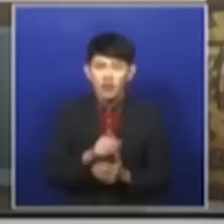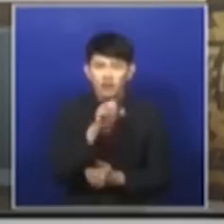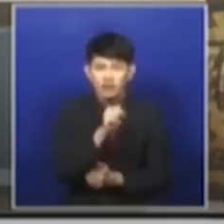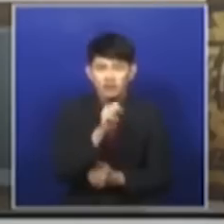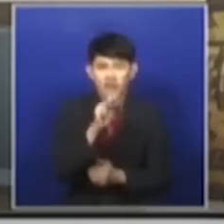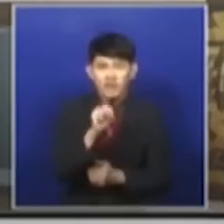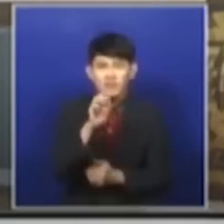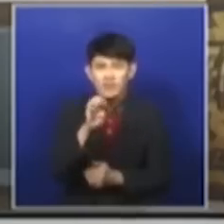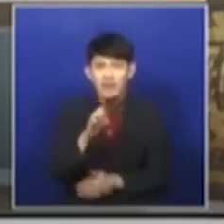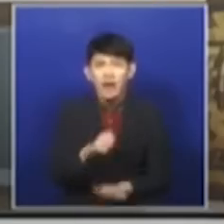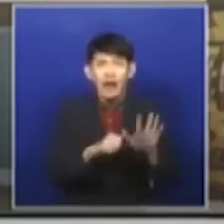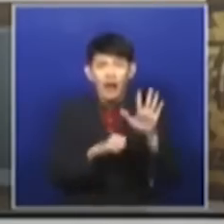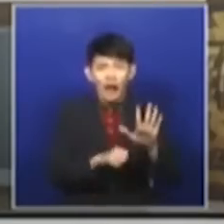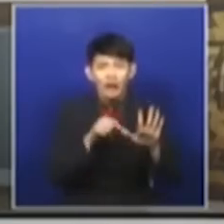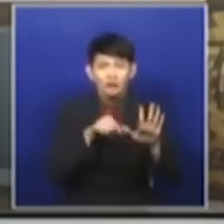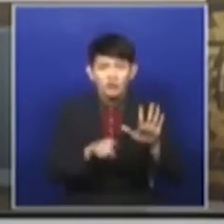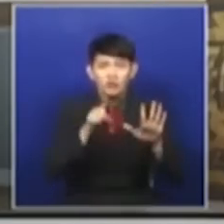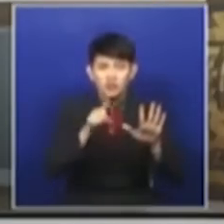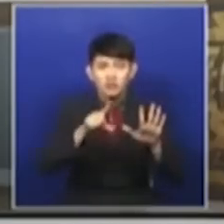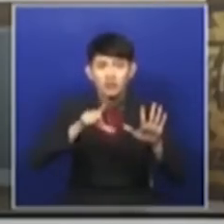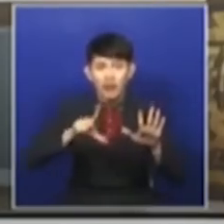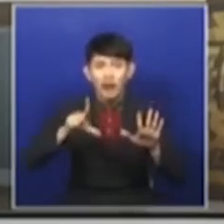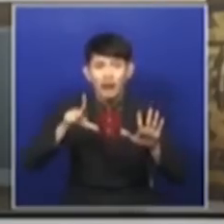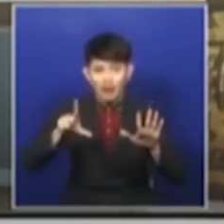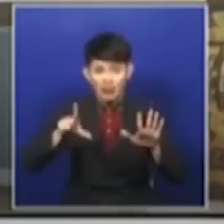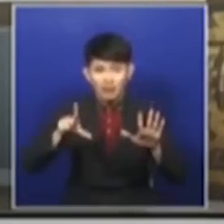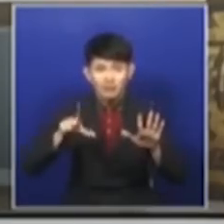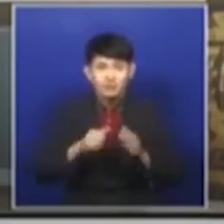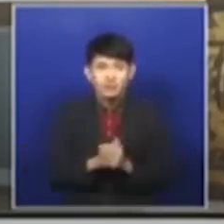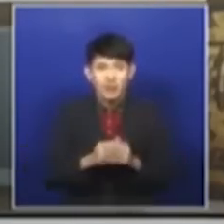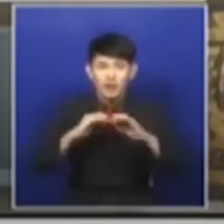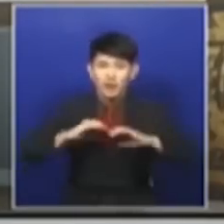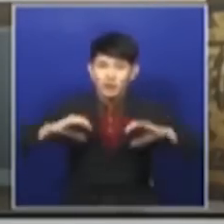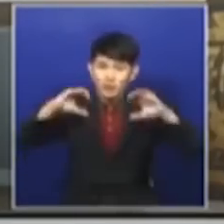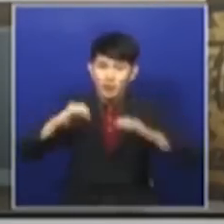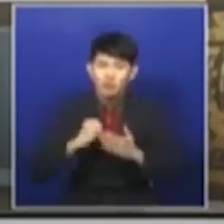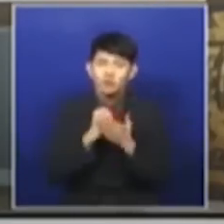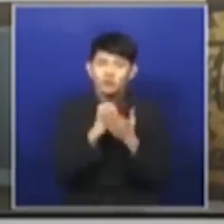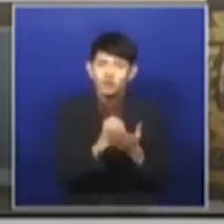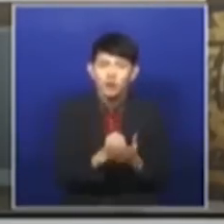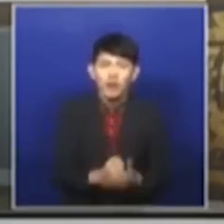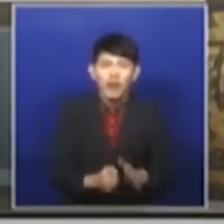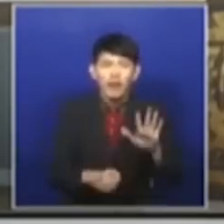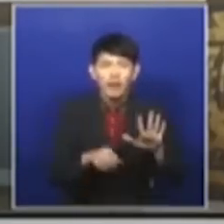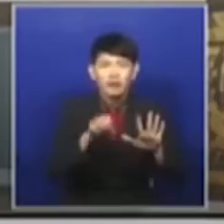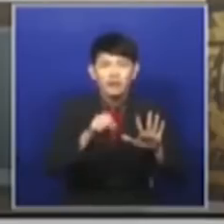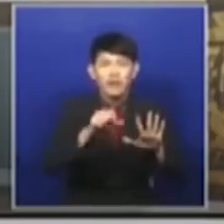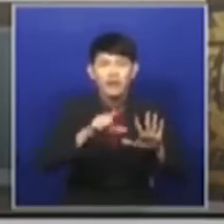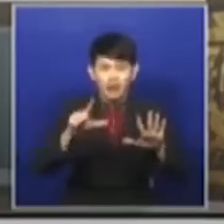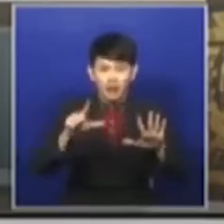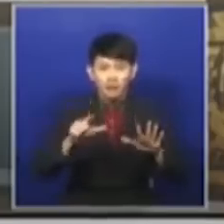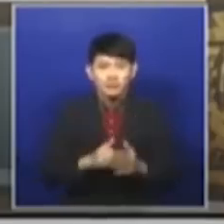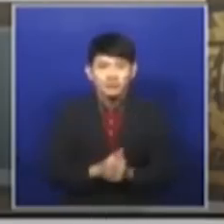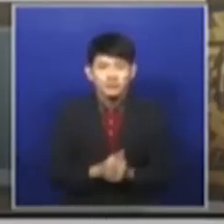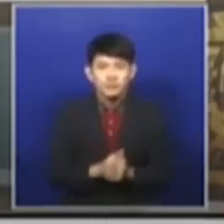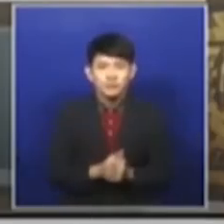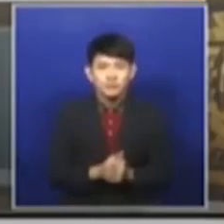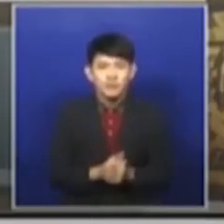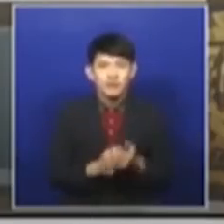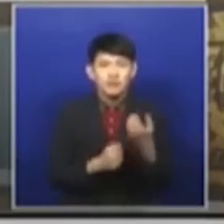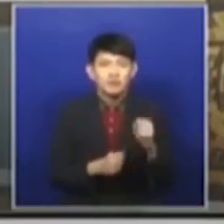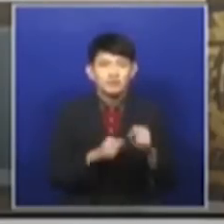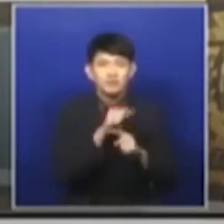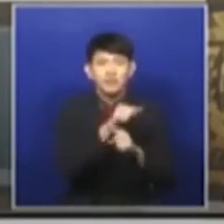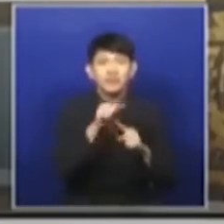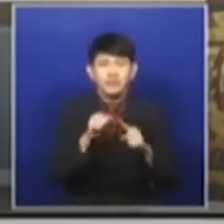SME 5.1 แสน 5.1 ล้านล้านบาทรัฐบาลให้ความช่วยเหลือ5แสนล้านบาทคิดเป็น 10%